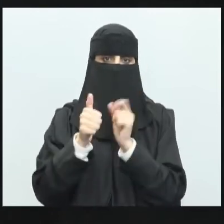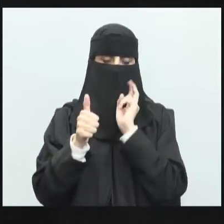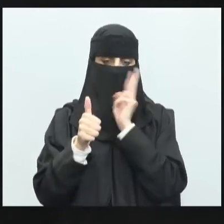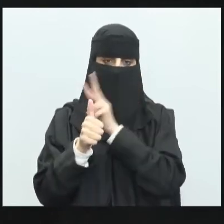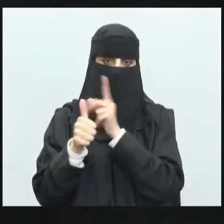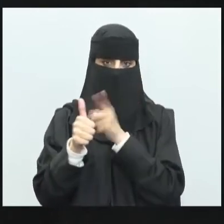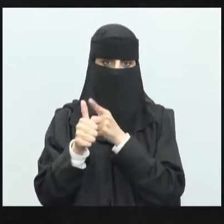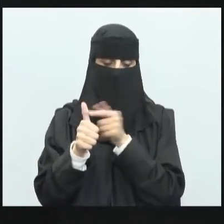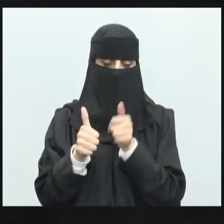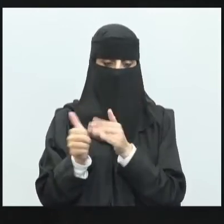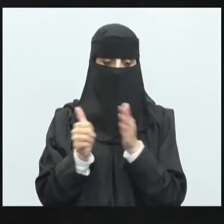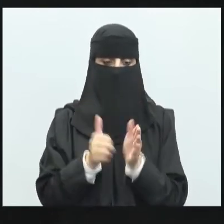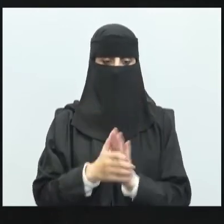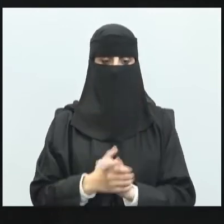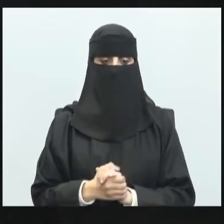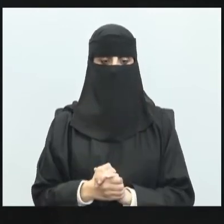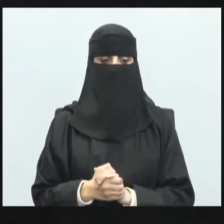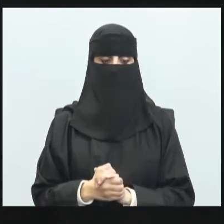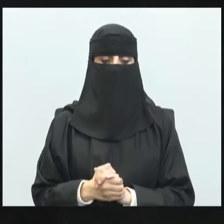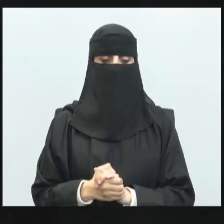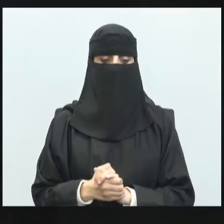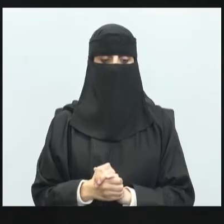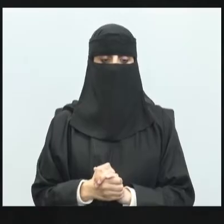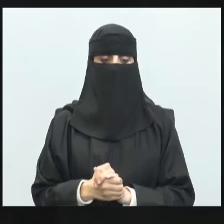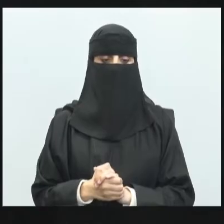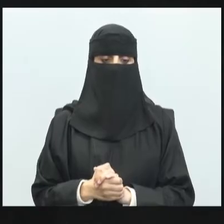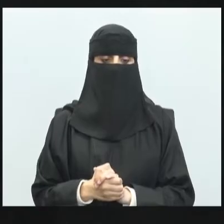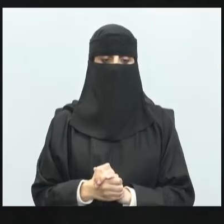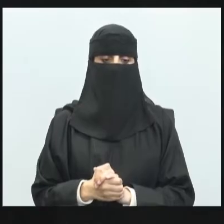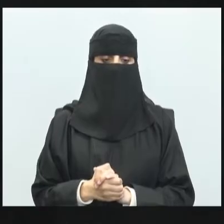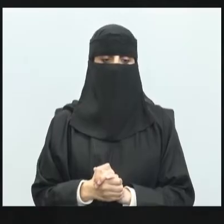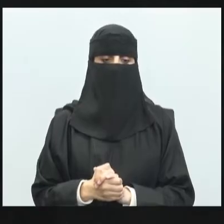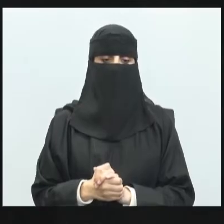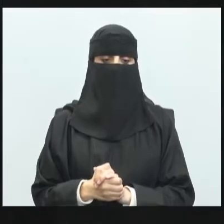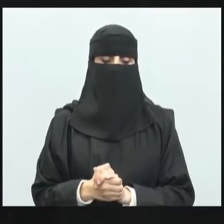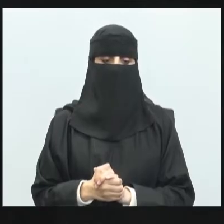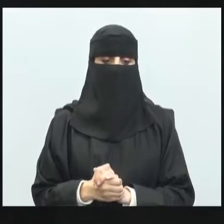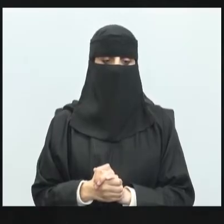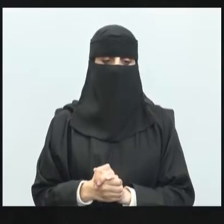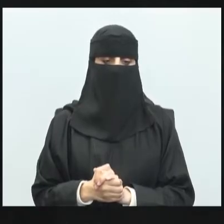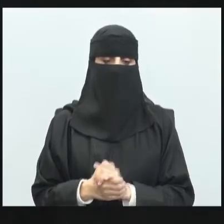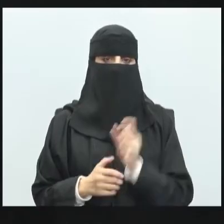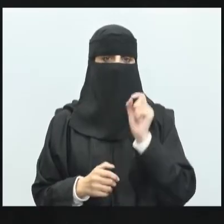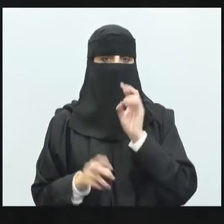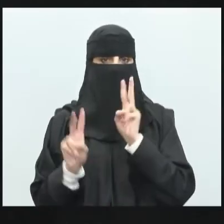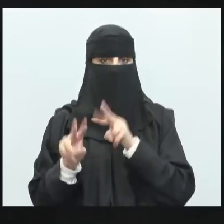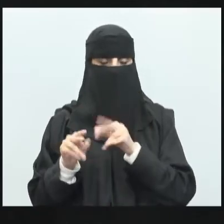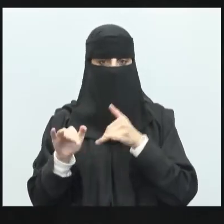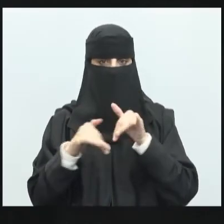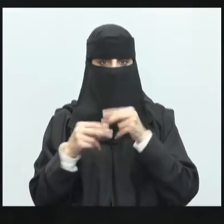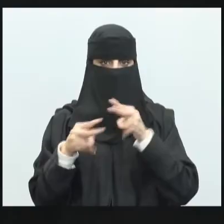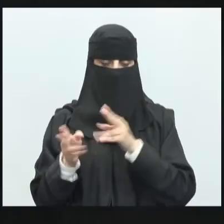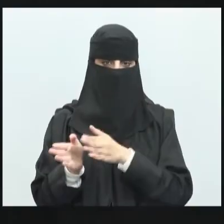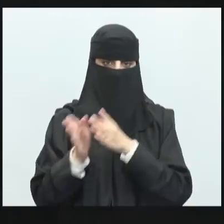رحله لمعرض الكتاب هذه هي الفكره الرئيسه الاولى بنفس الطريقه ننتقل الى